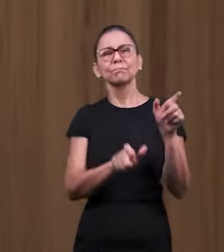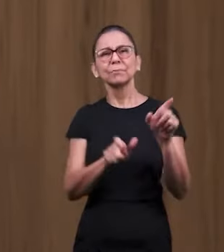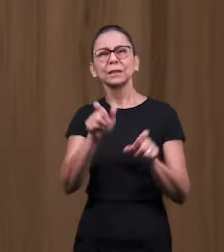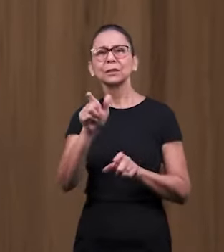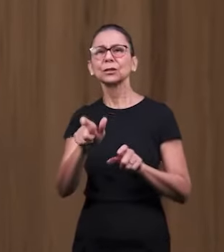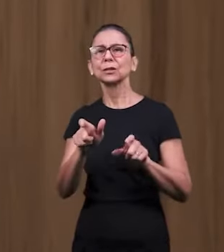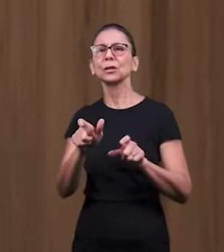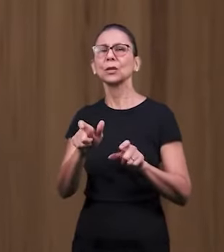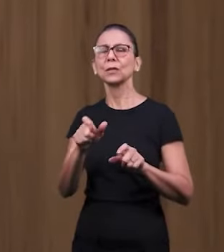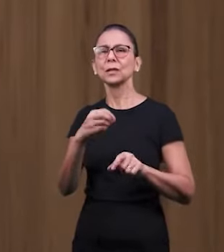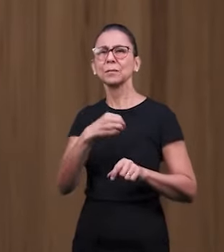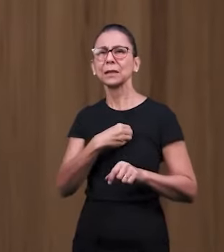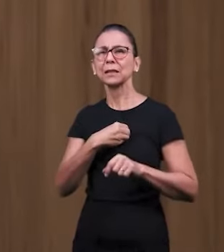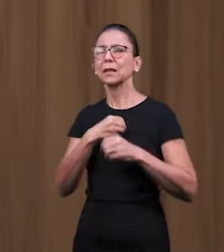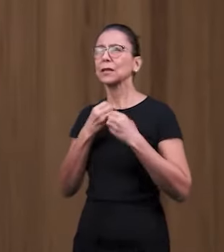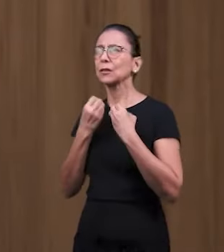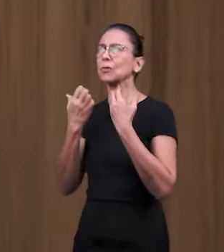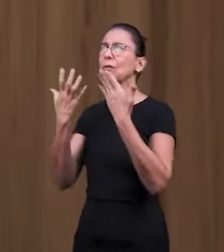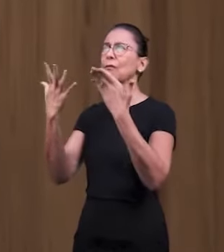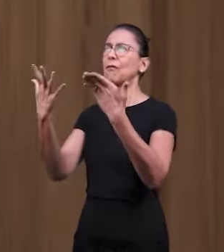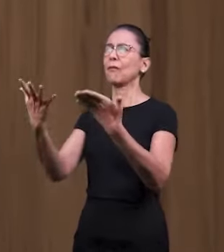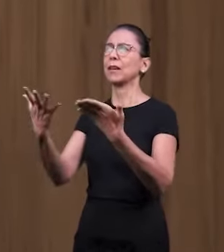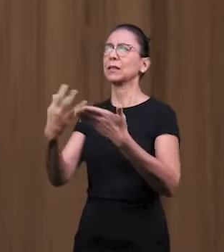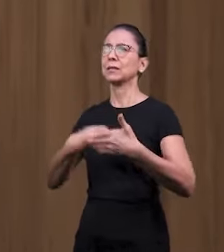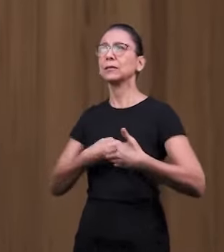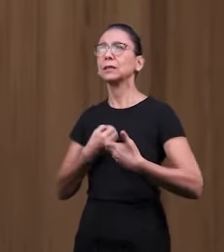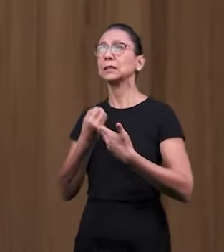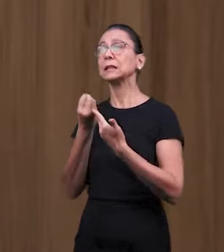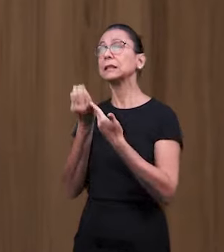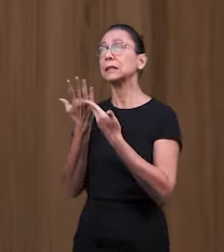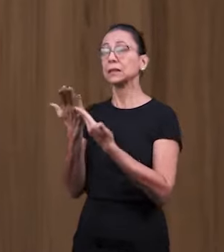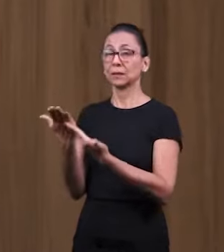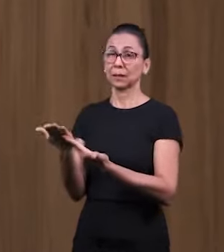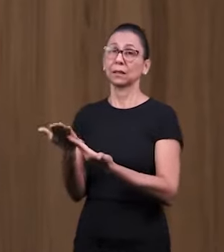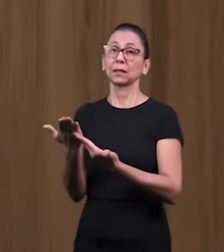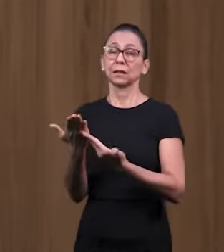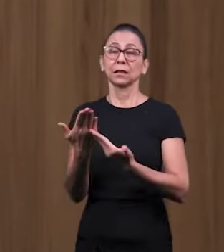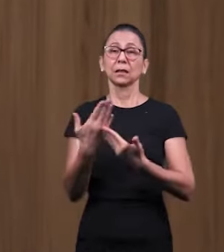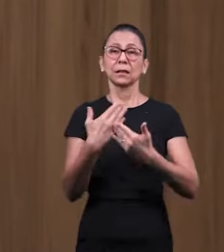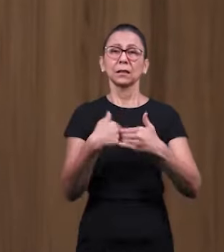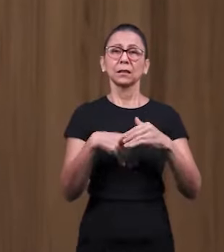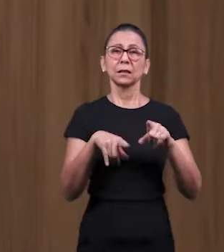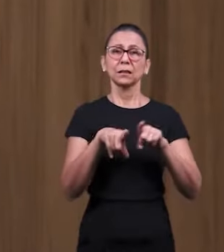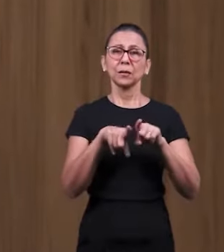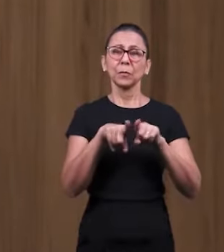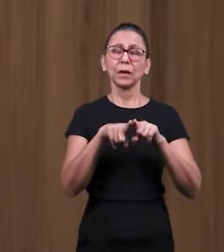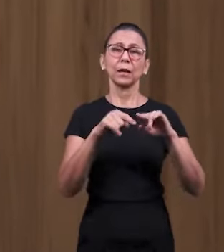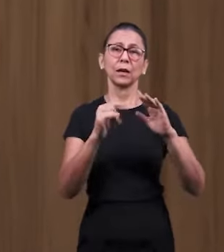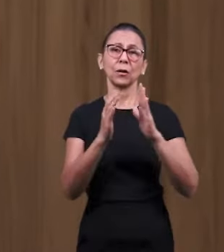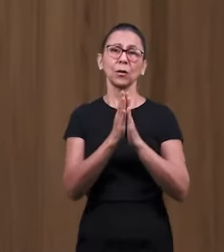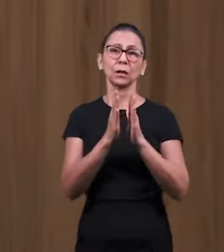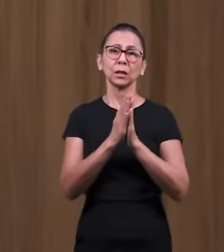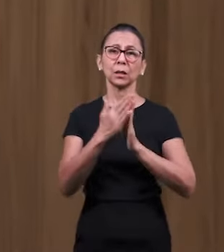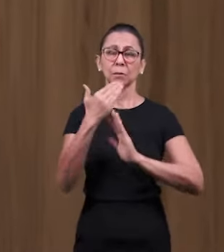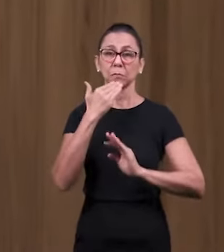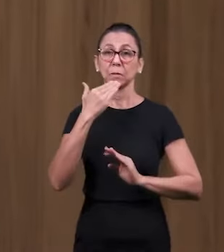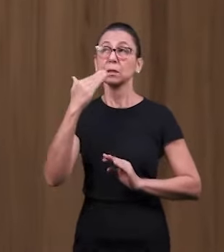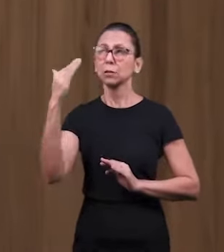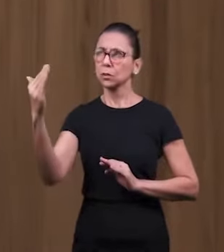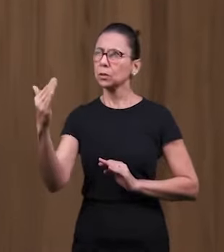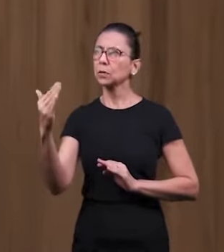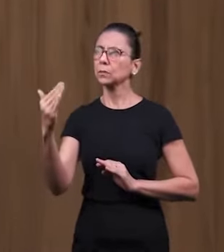душ, которые посвящают себя Тебе в это время. И мы просим Тебя, Господь, дай